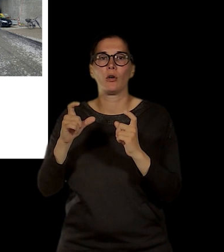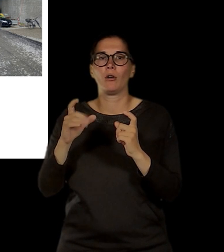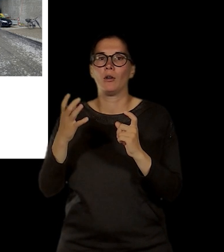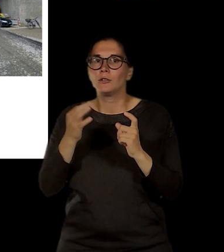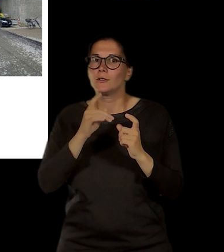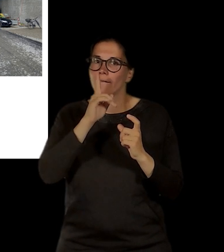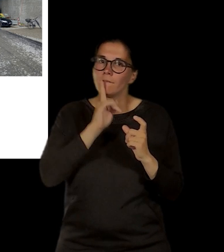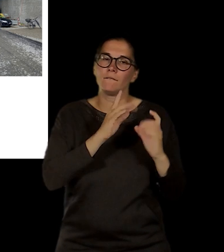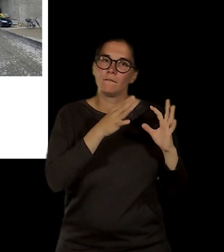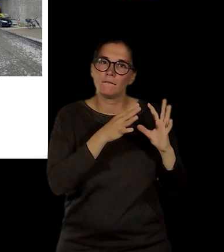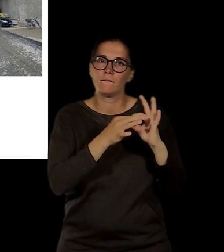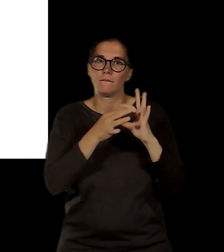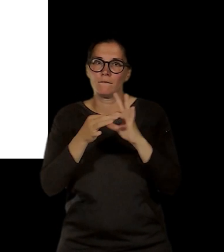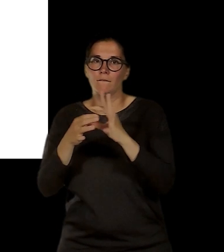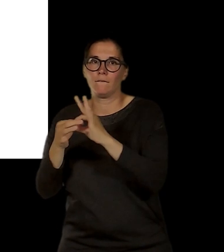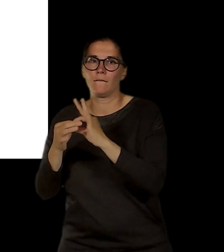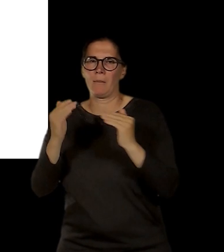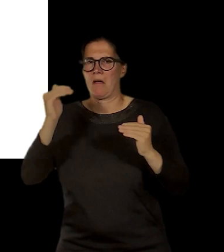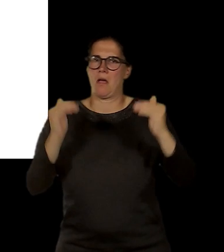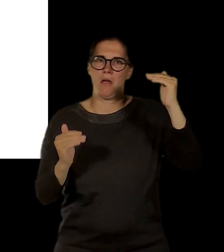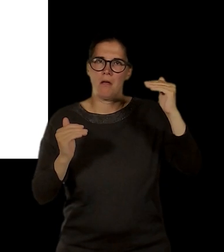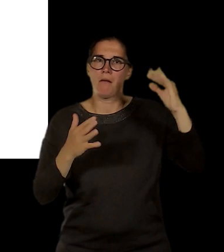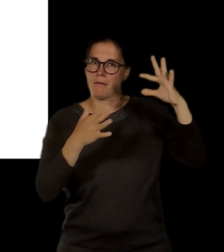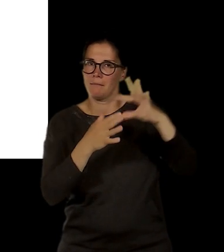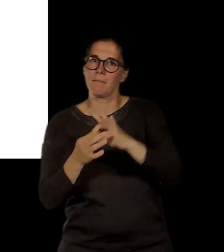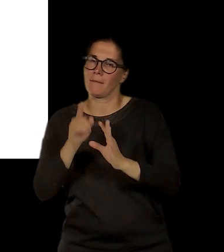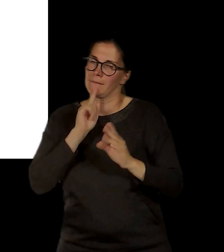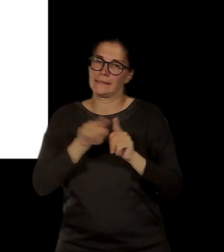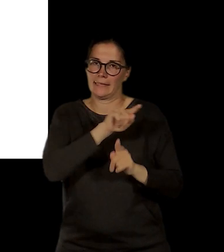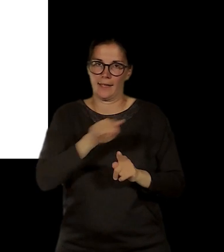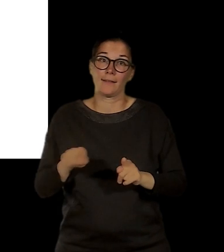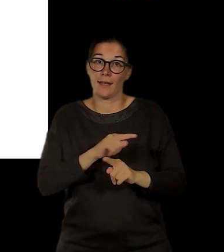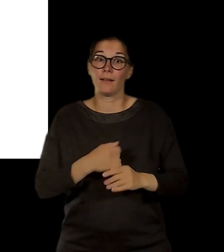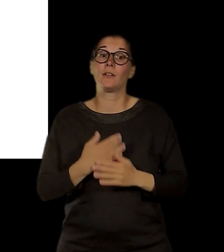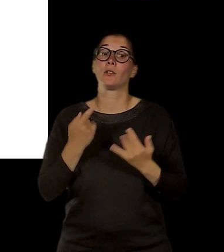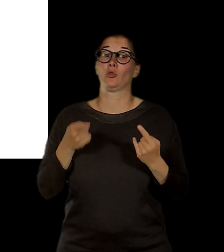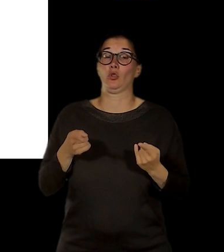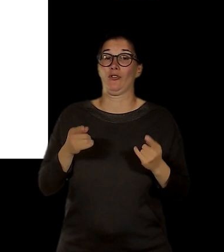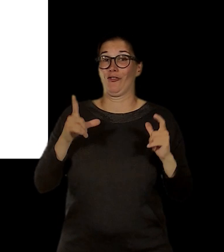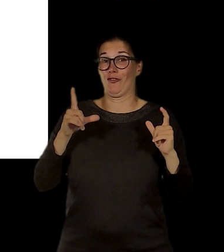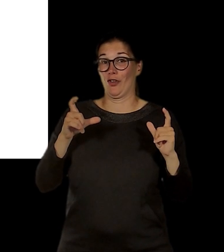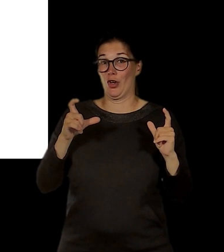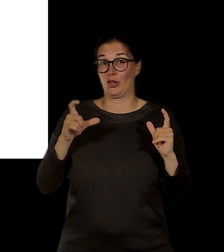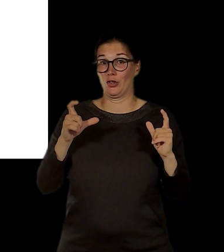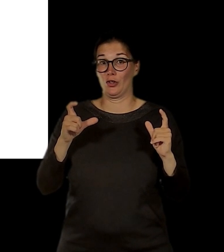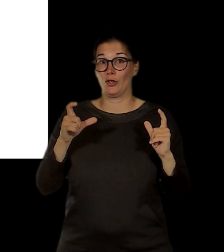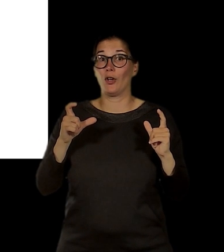spojovacích prvků mezi těmi dvěma úrovněmi. A tak to došlo, tohle ta fotka už je zase čas letí, už je to zase skoro